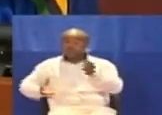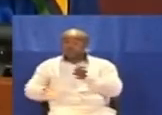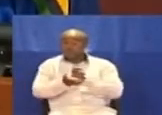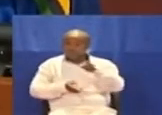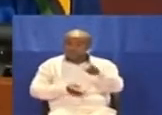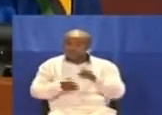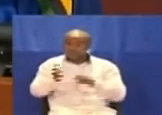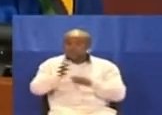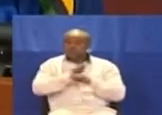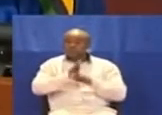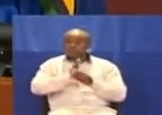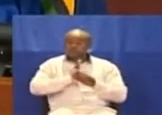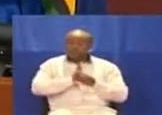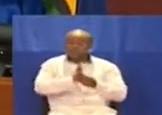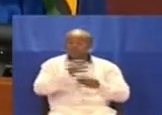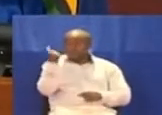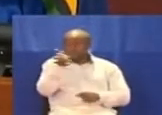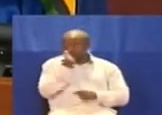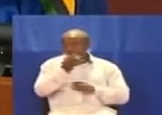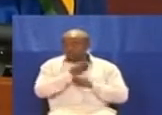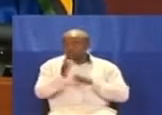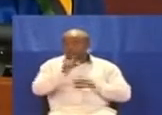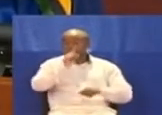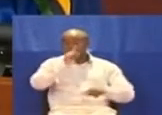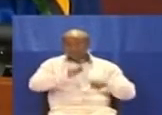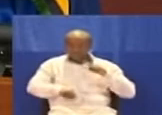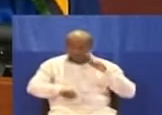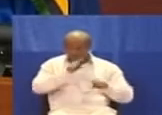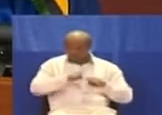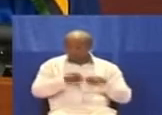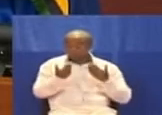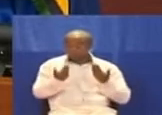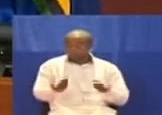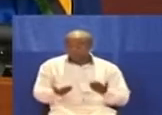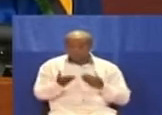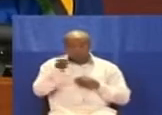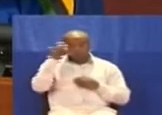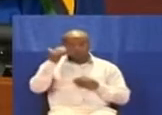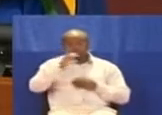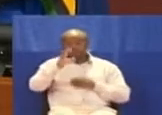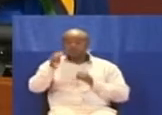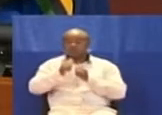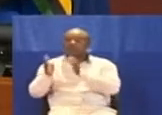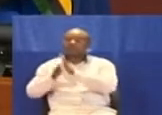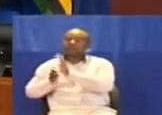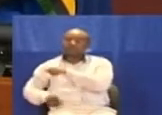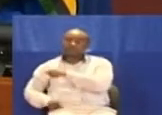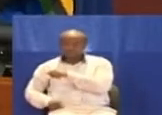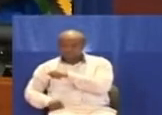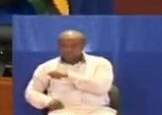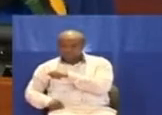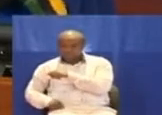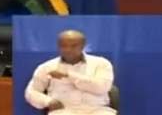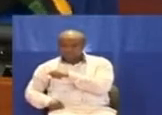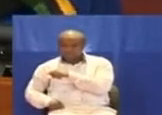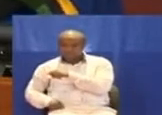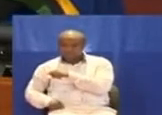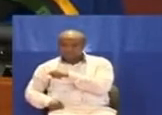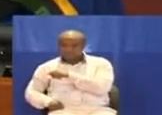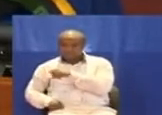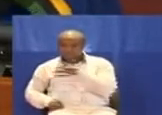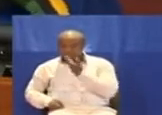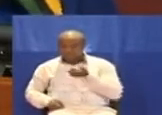namna alivyoongoza taifa katika mapambano dhidi ya janga la ugonjwa wa corona COVID-19.